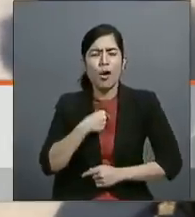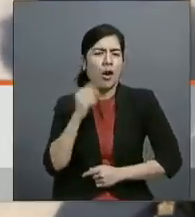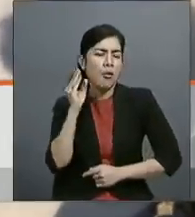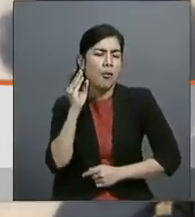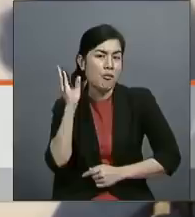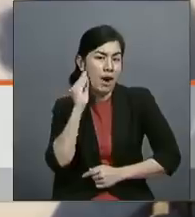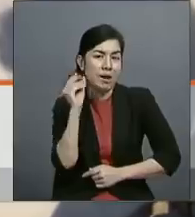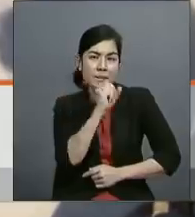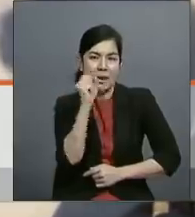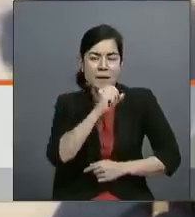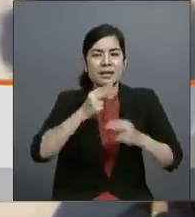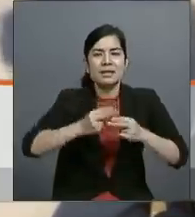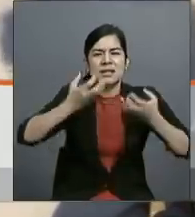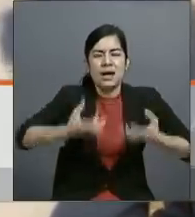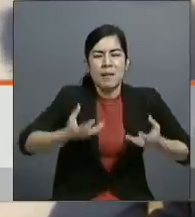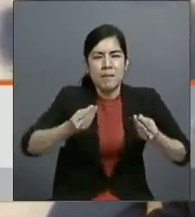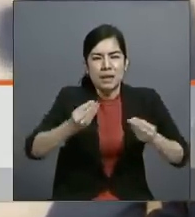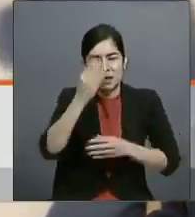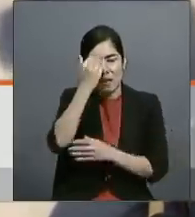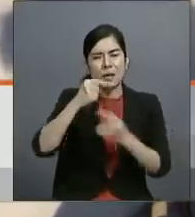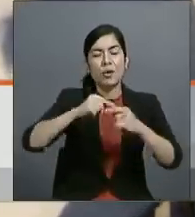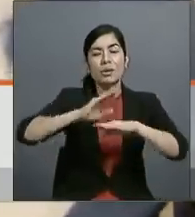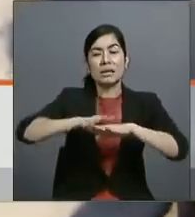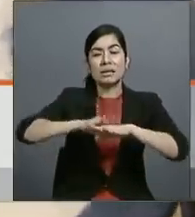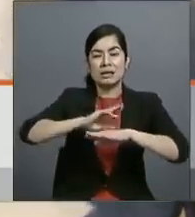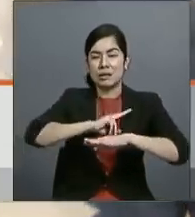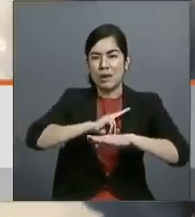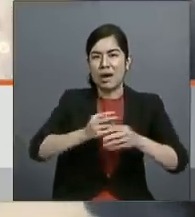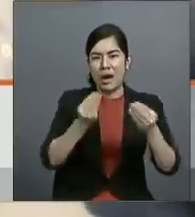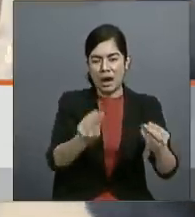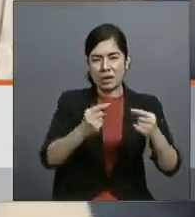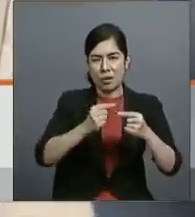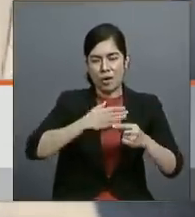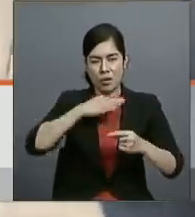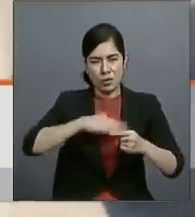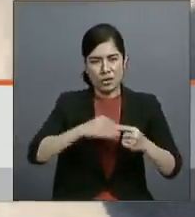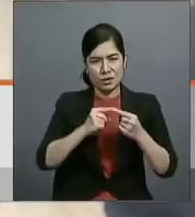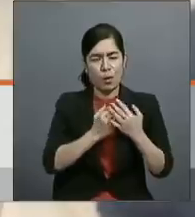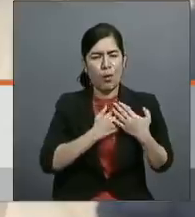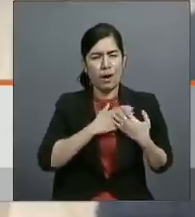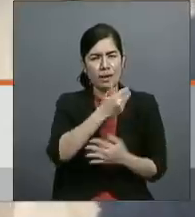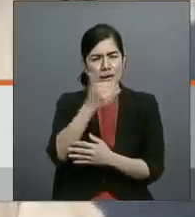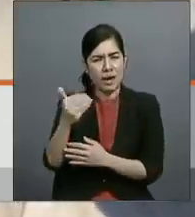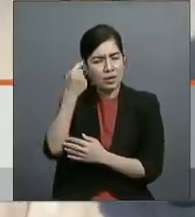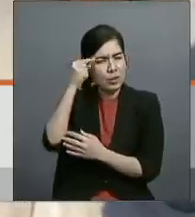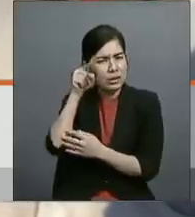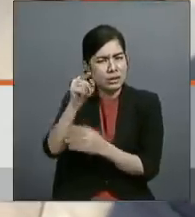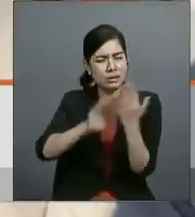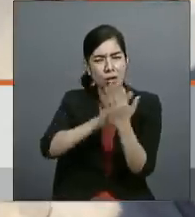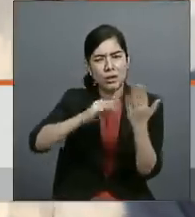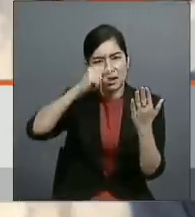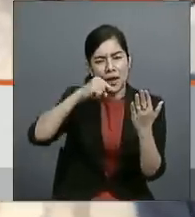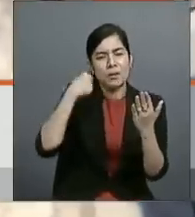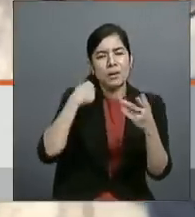ลงหนักแผ่นดินมากเพราะว่าเป็นเพลงที่เตือนสติปลุกให้คนรักชาติรักแผ่นดินเวลาทำอะไรต้องคิดถึงบ้านเมืองว่าจะมีผลกระ